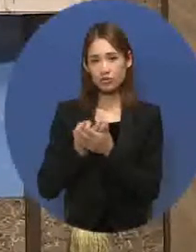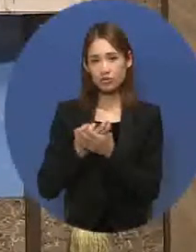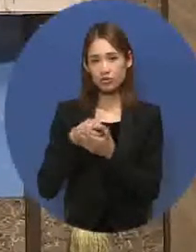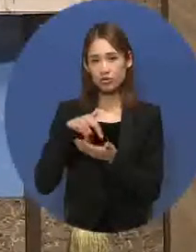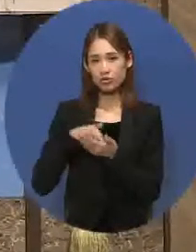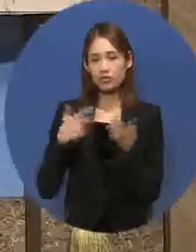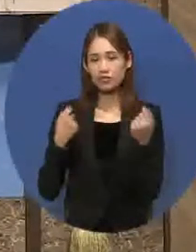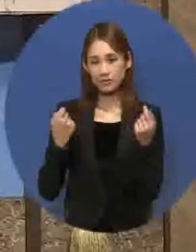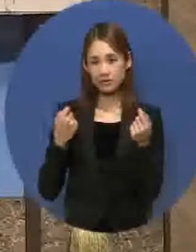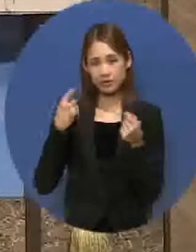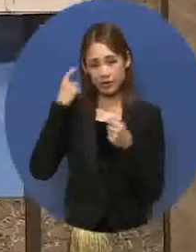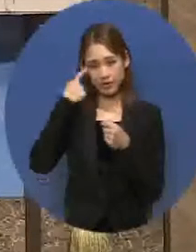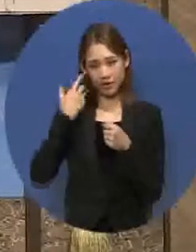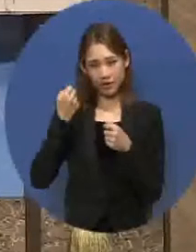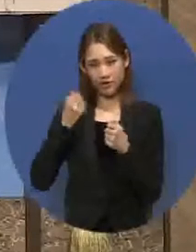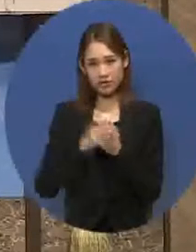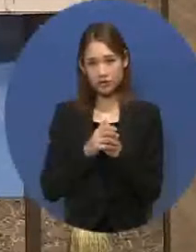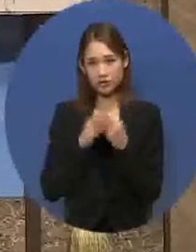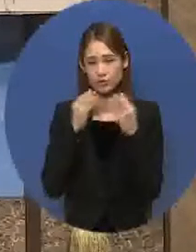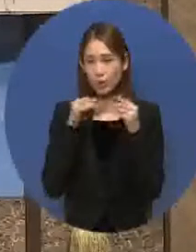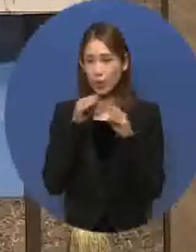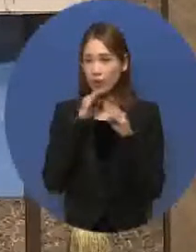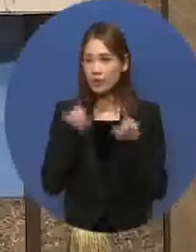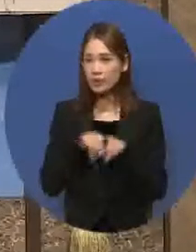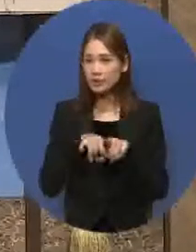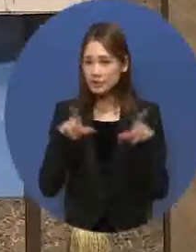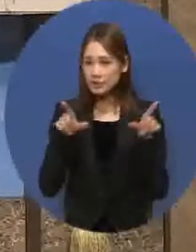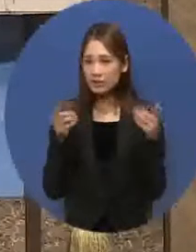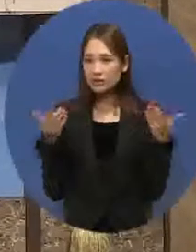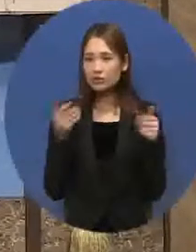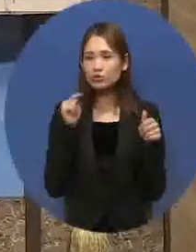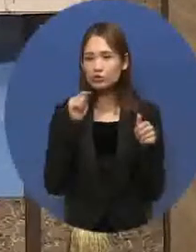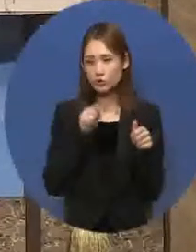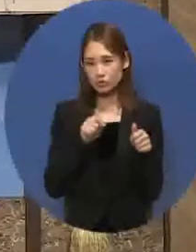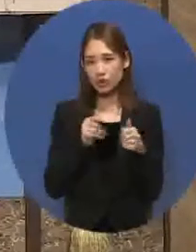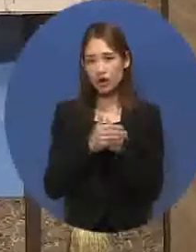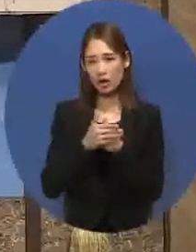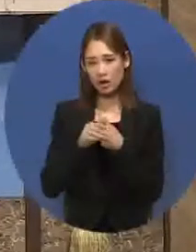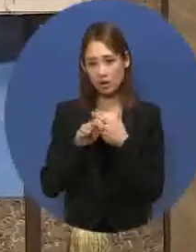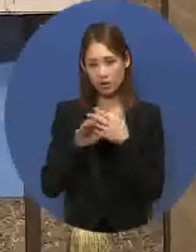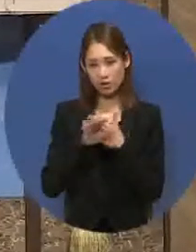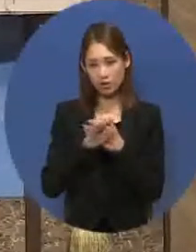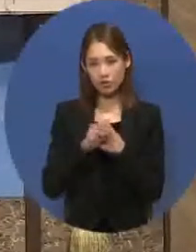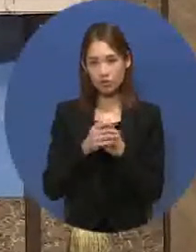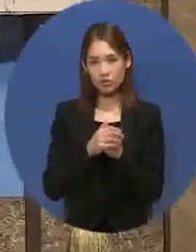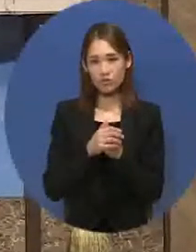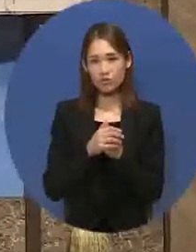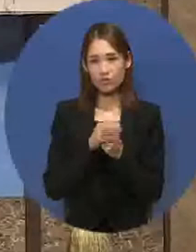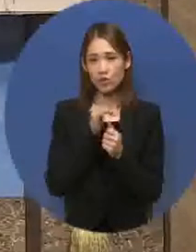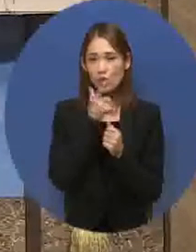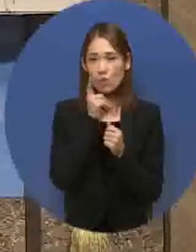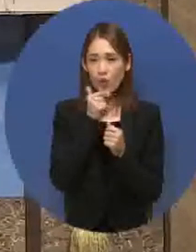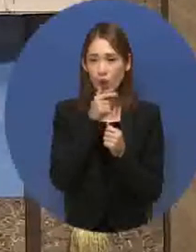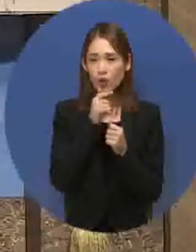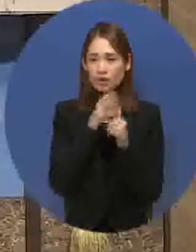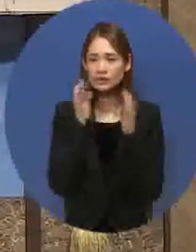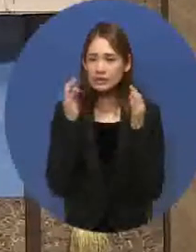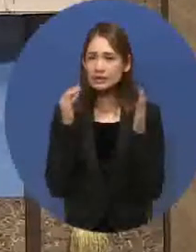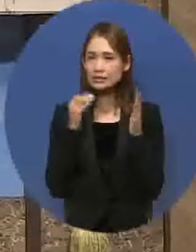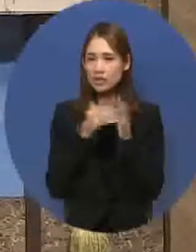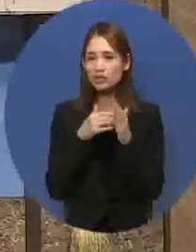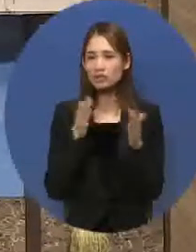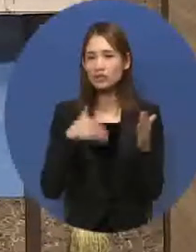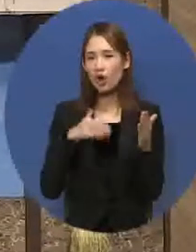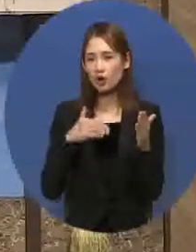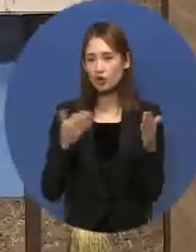그런 입장에서 토일 노인산으로 근무를 시키면은 네. 월요일부터 금요일은